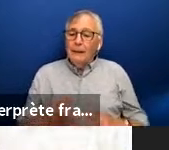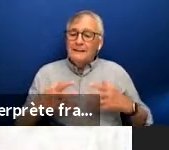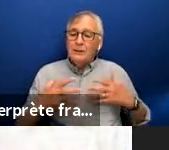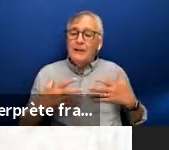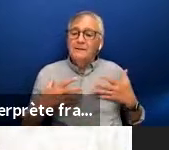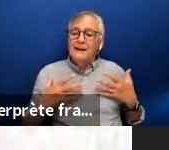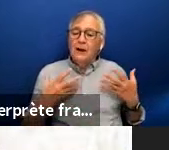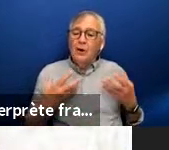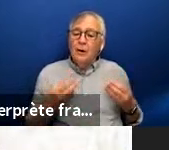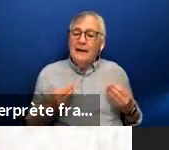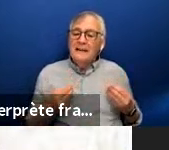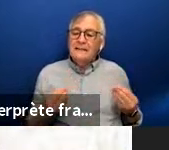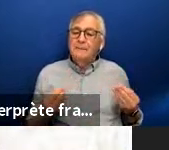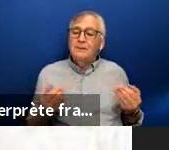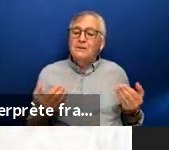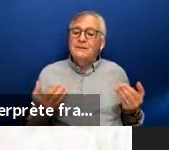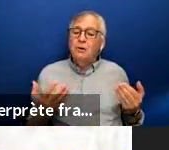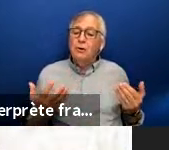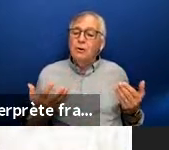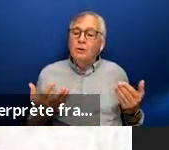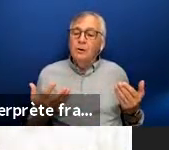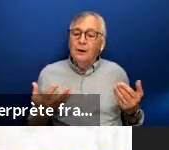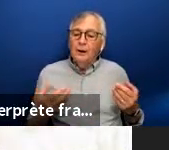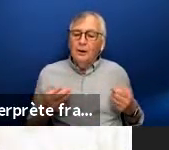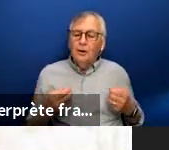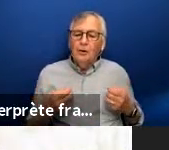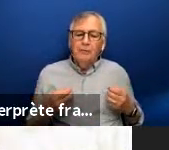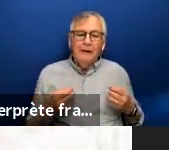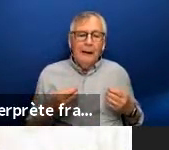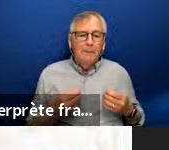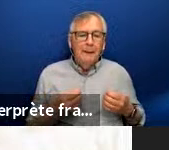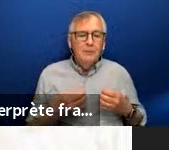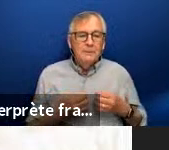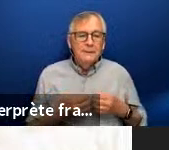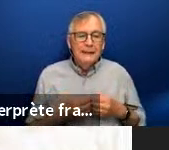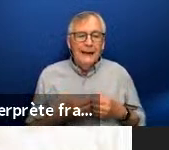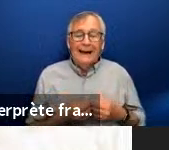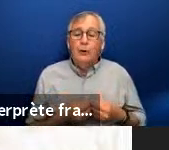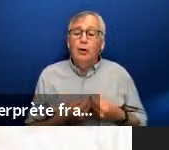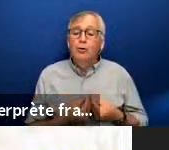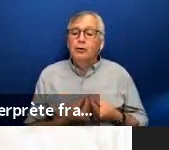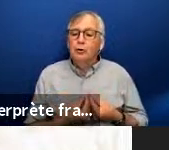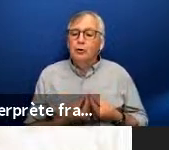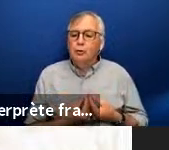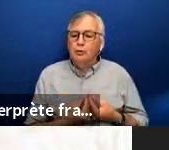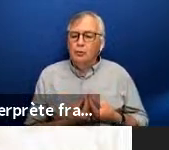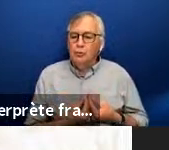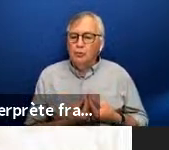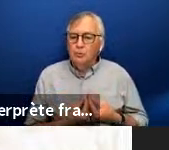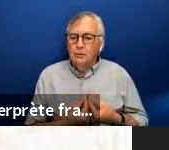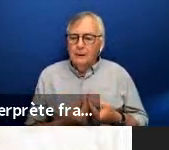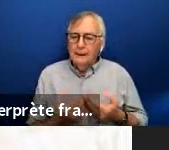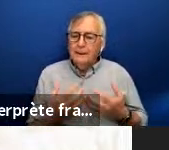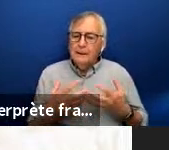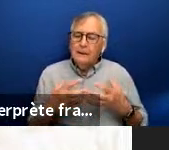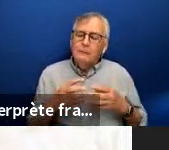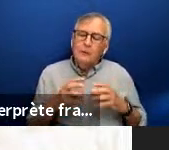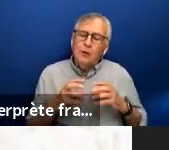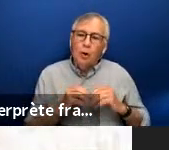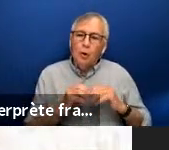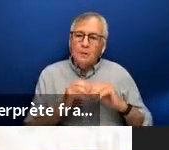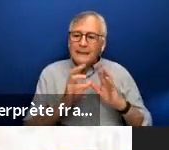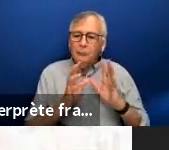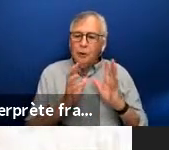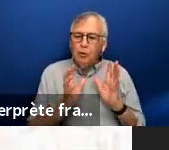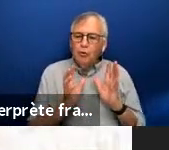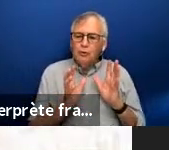Donc, la personne avec un S majuscule fait appel aussi à la culture sourde. Et